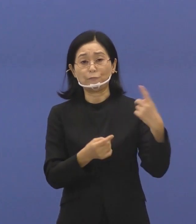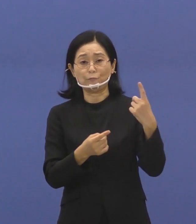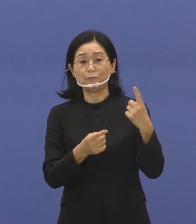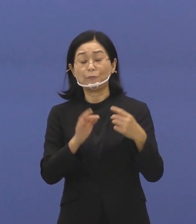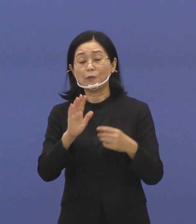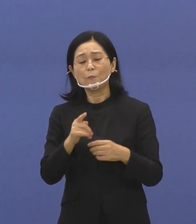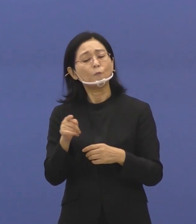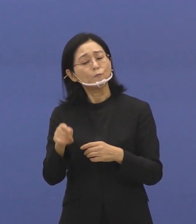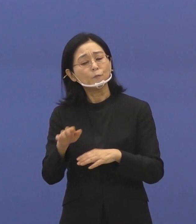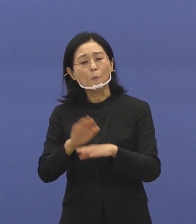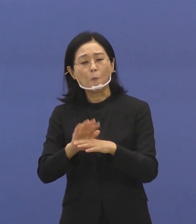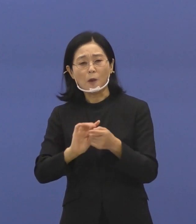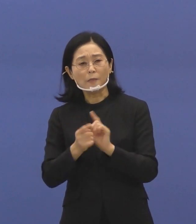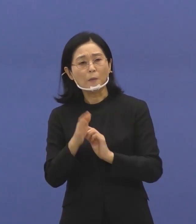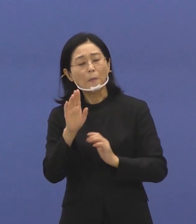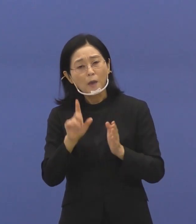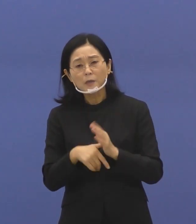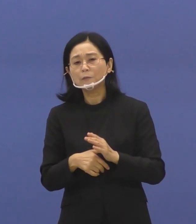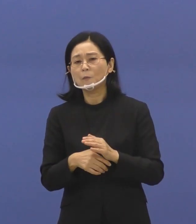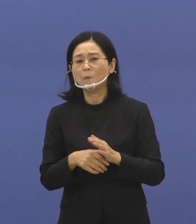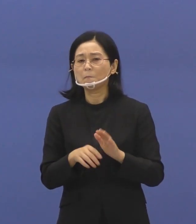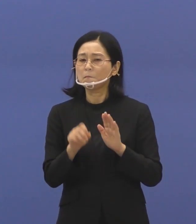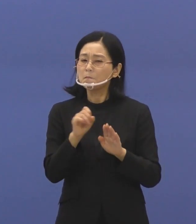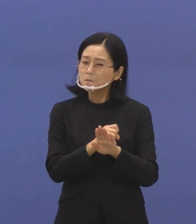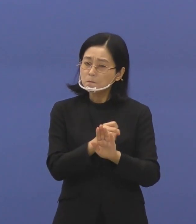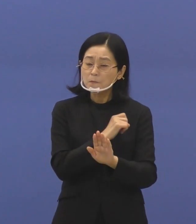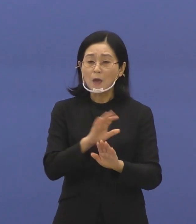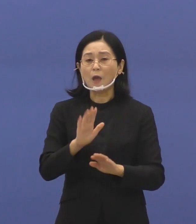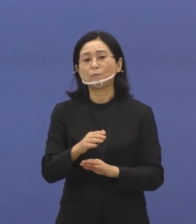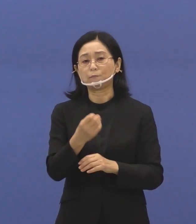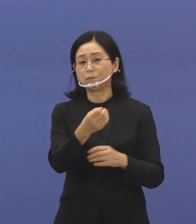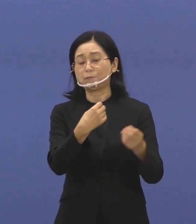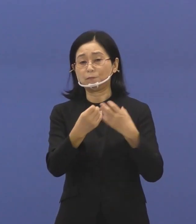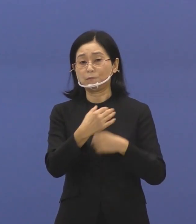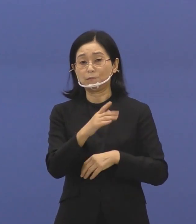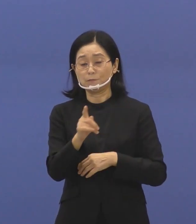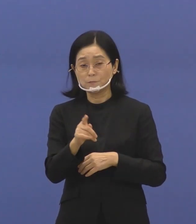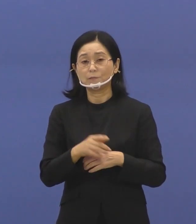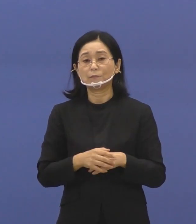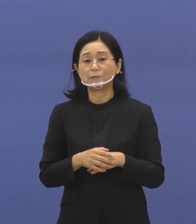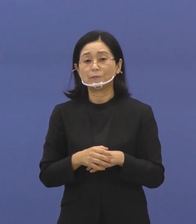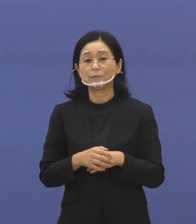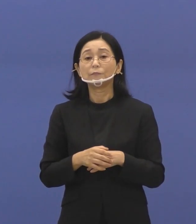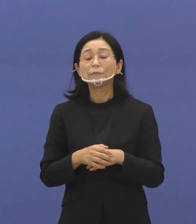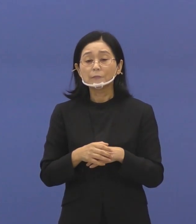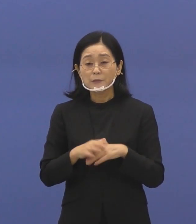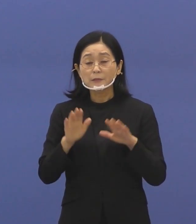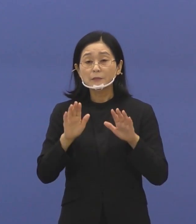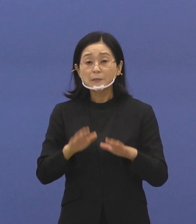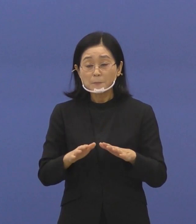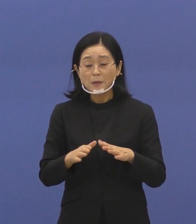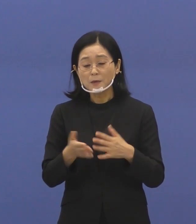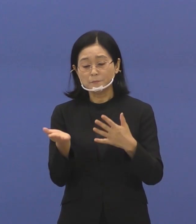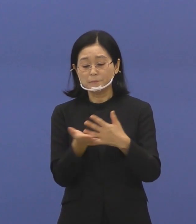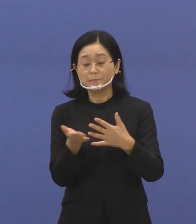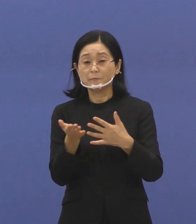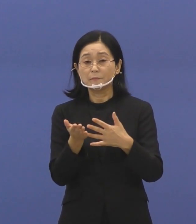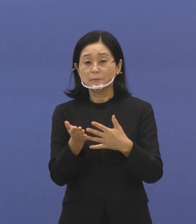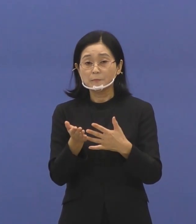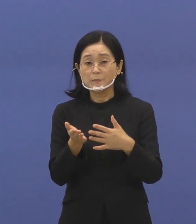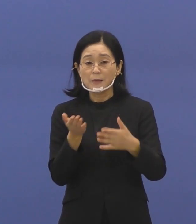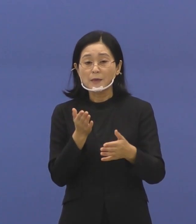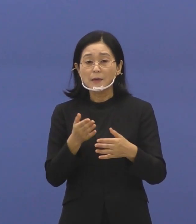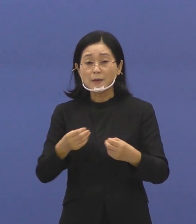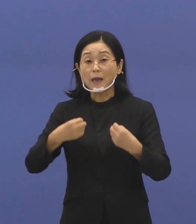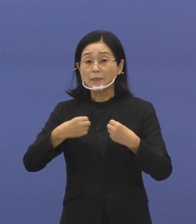ですね、指摘する声もあります。その他にもですね、感染法上の分類を2類から5類にすぐに引き き下げる